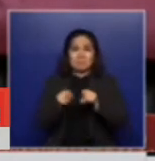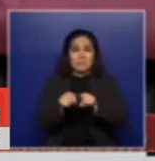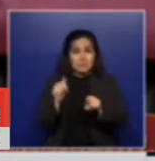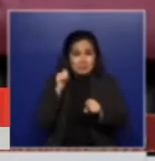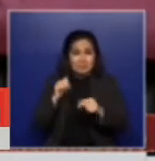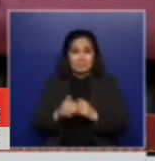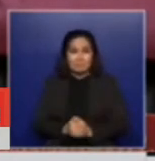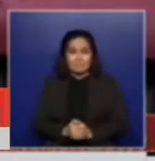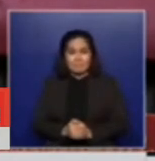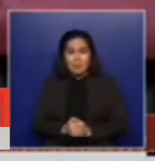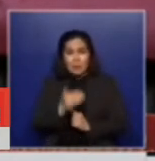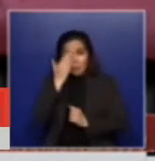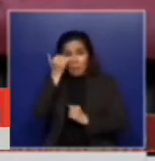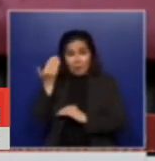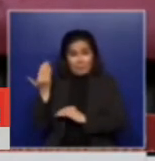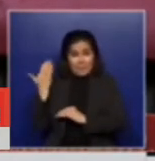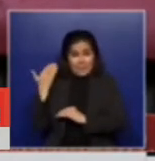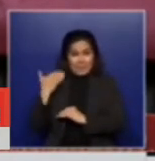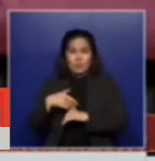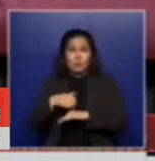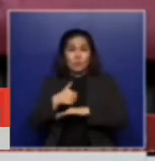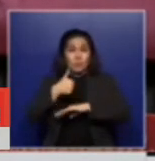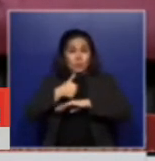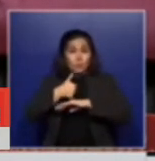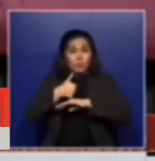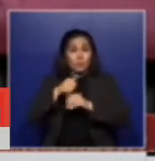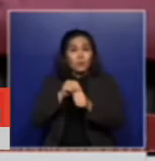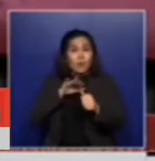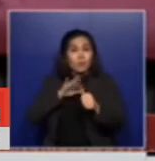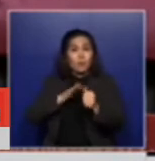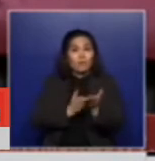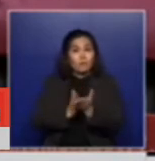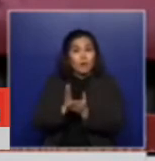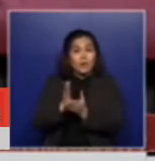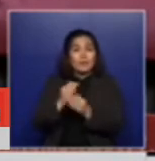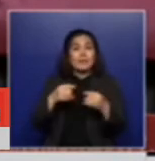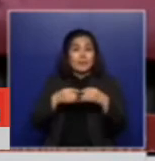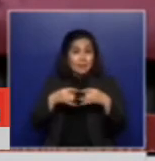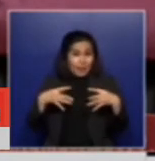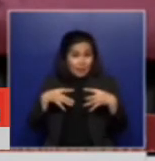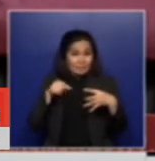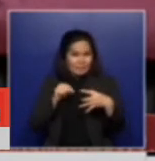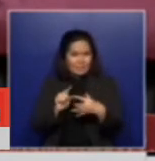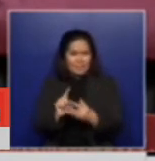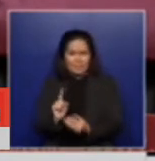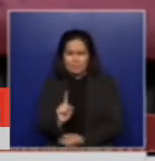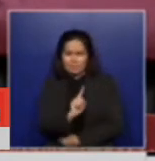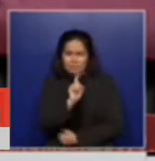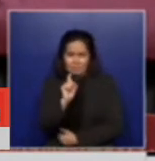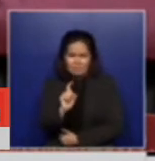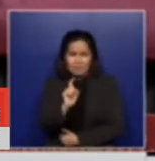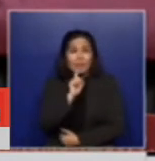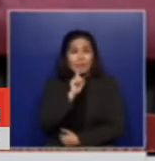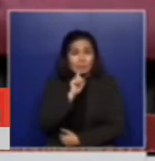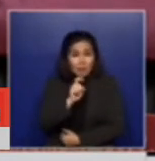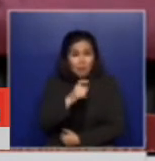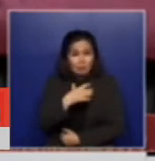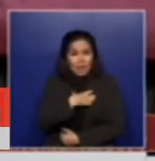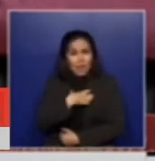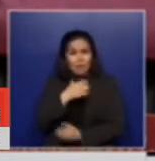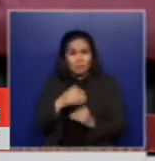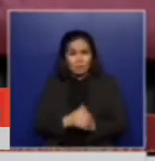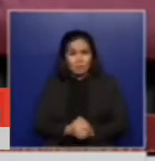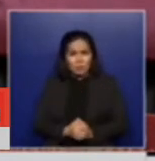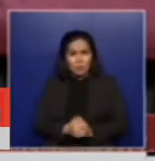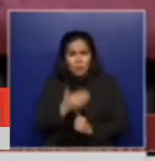เหมือนที่ท่านผู้นำฝ่ายค้านเพิ่งพูดไปเมื่อสักครู่เนี่ยนะครับตอบนิดนึงครับมันไปตอบโจทย์โลกห